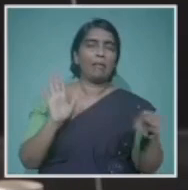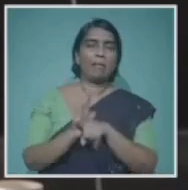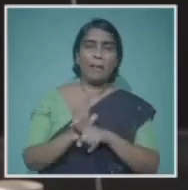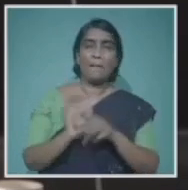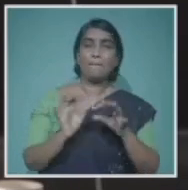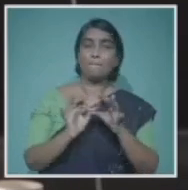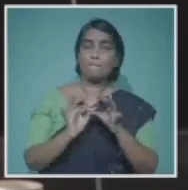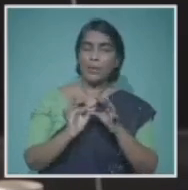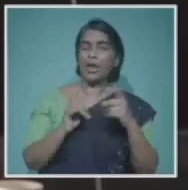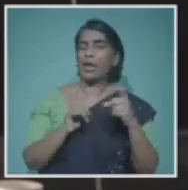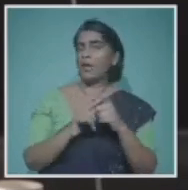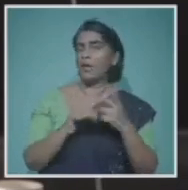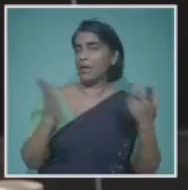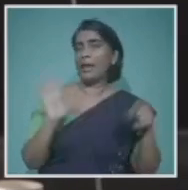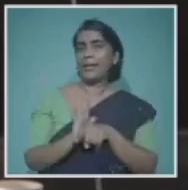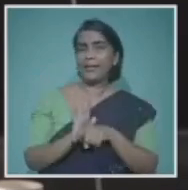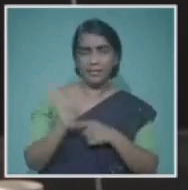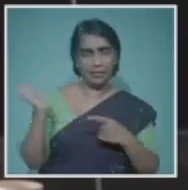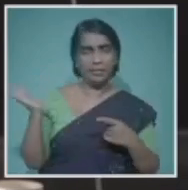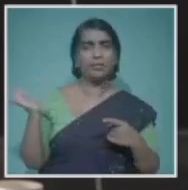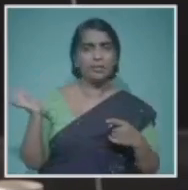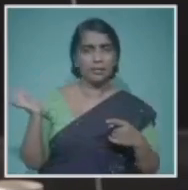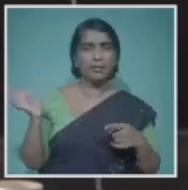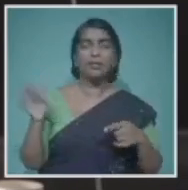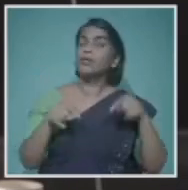billion ගානක් ඩොලර්. හරි?